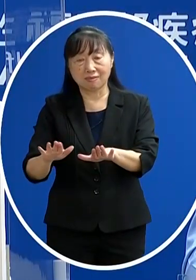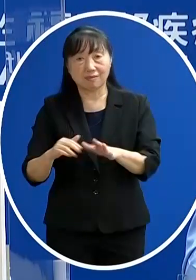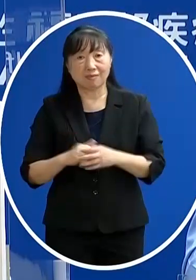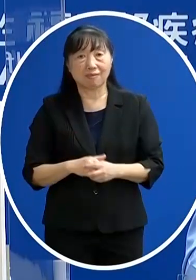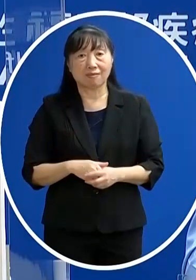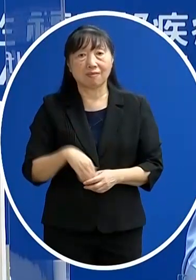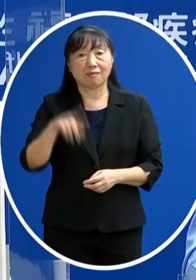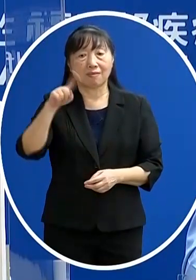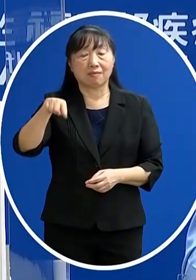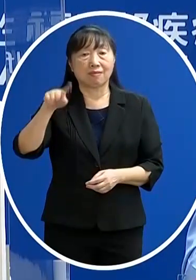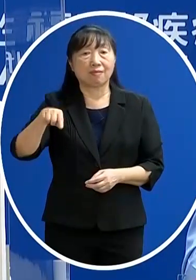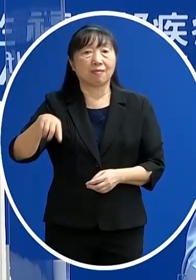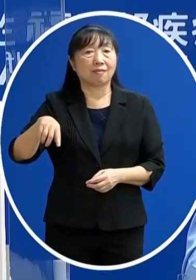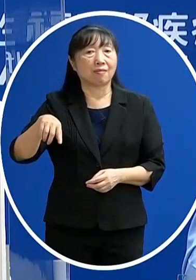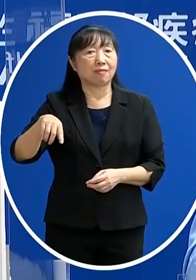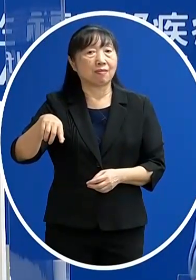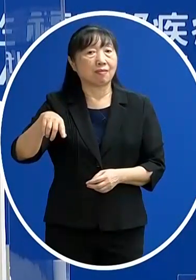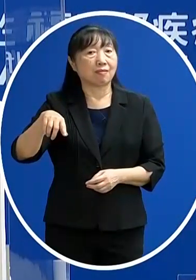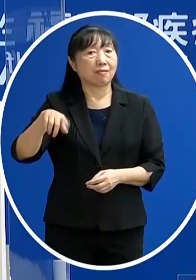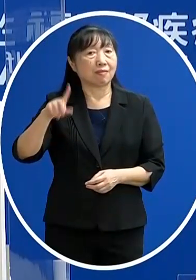哈，